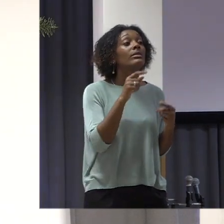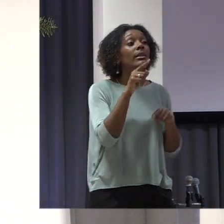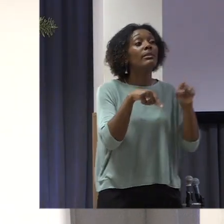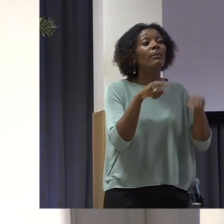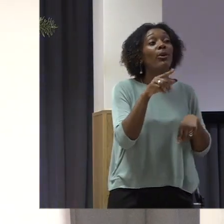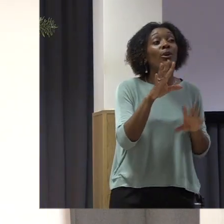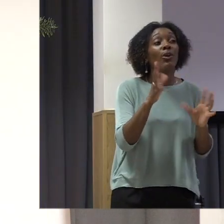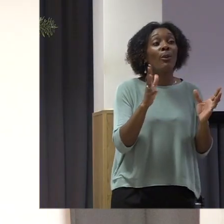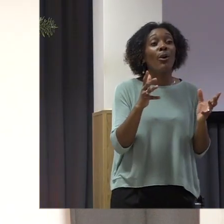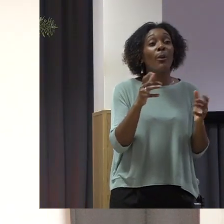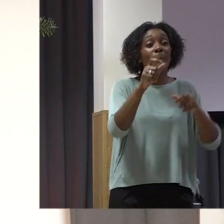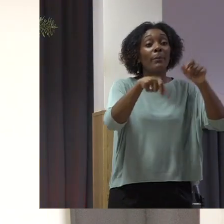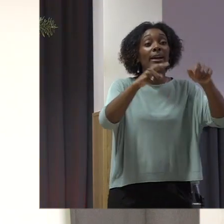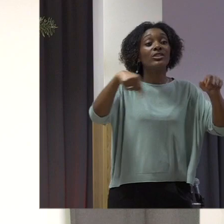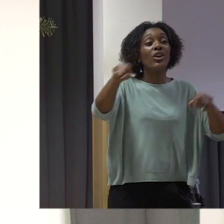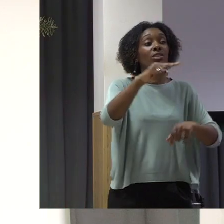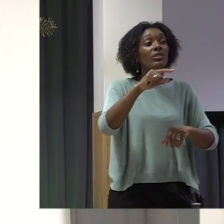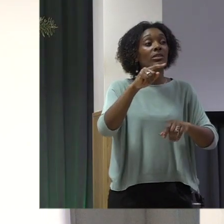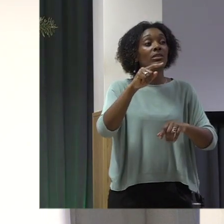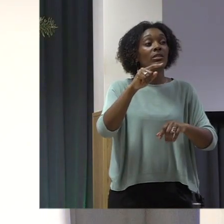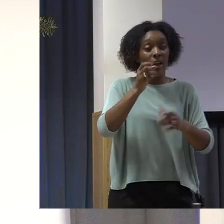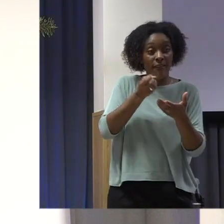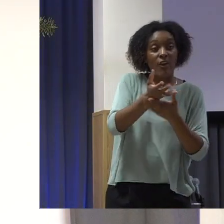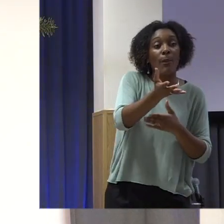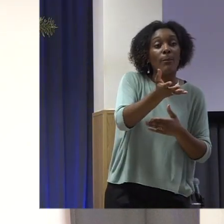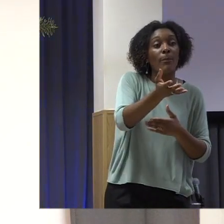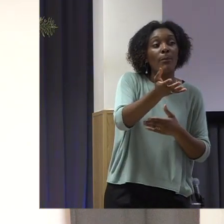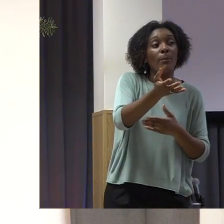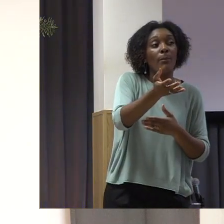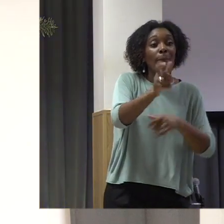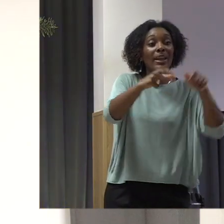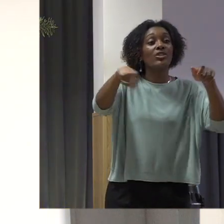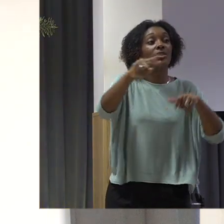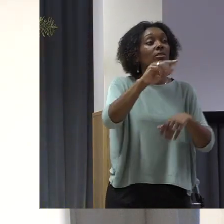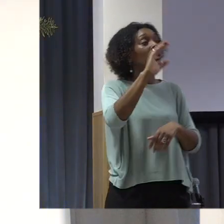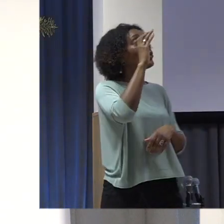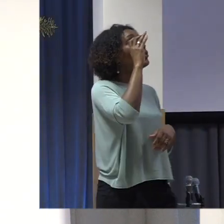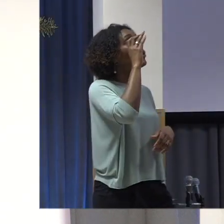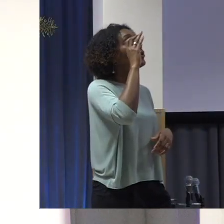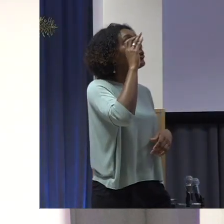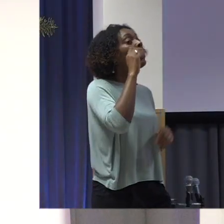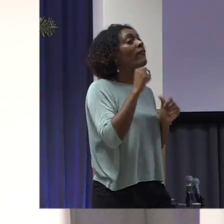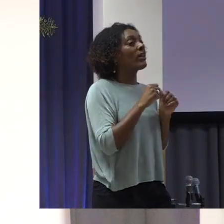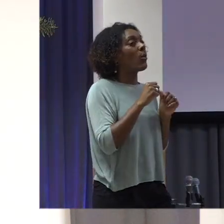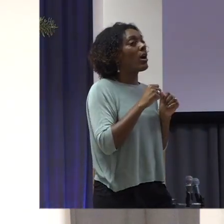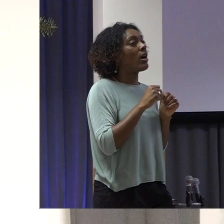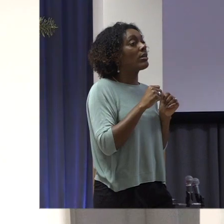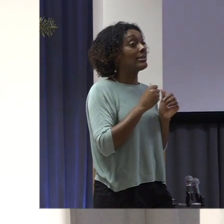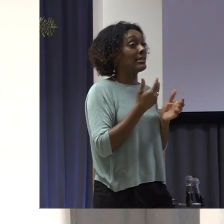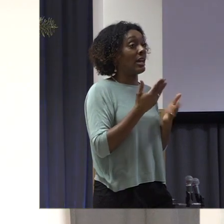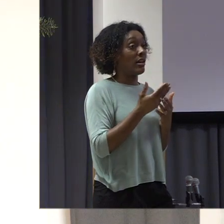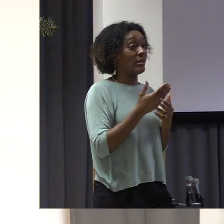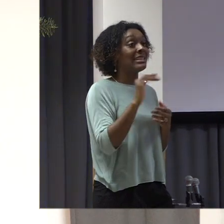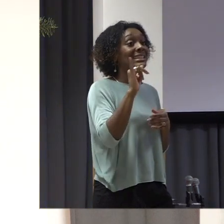auditeurs vont recevoir le message. Les auditeurs, c'est vous ce matin. Tout dépend comment l'auditeur